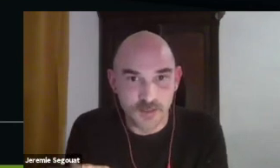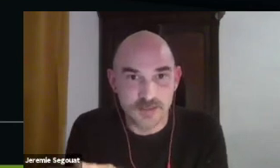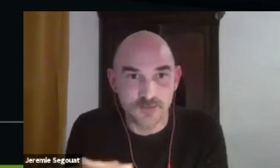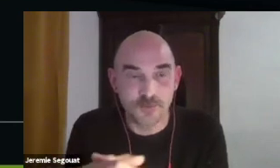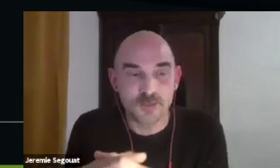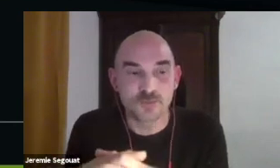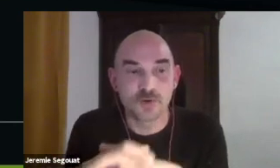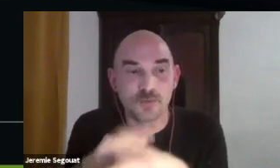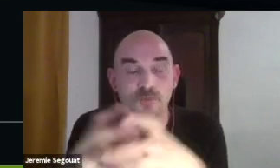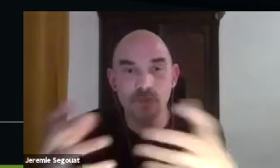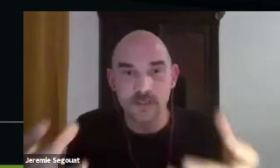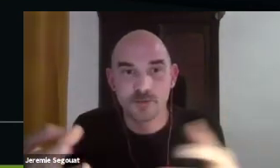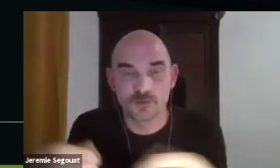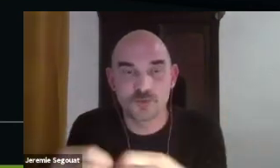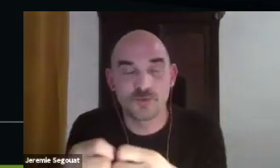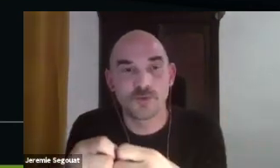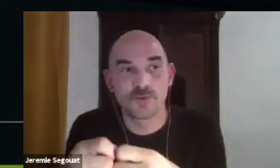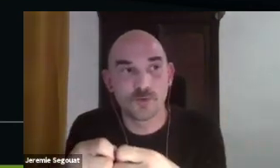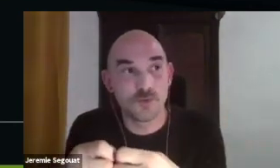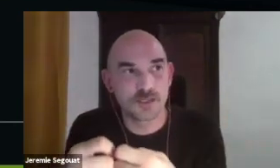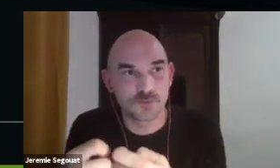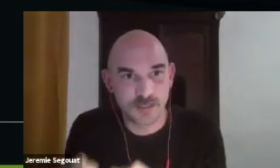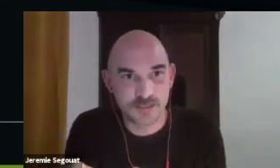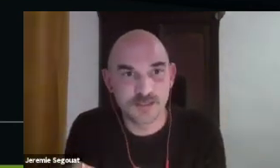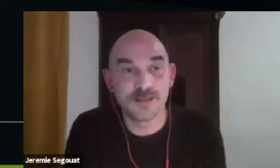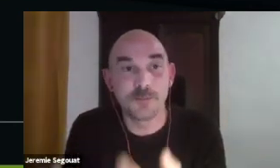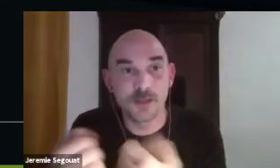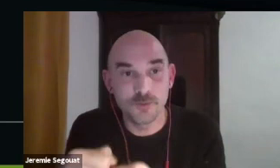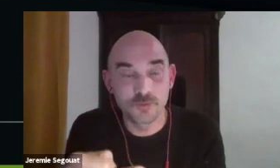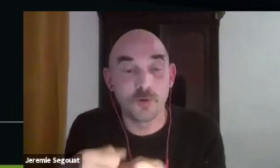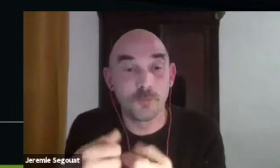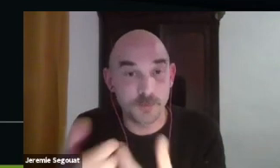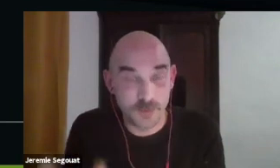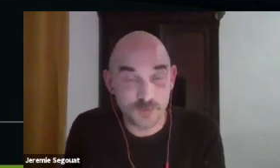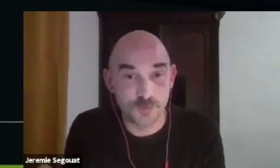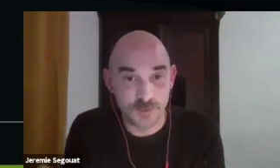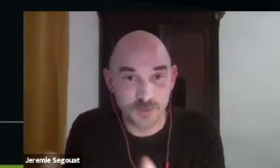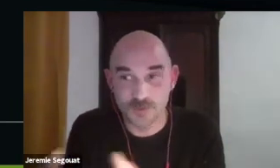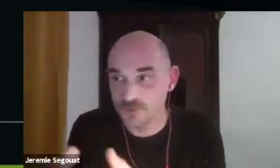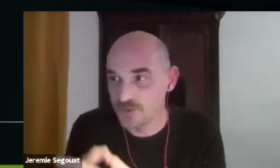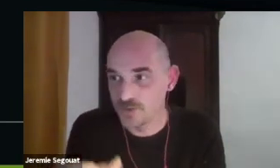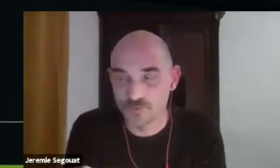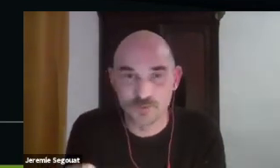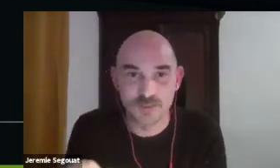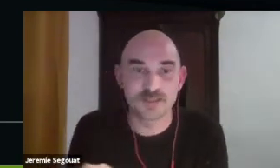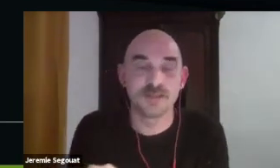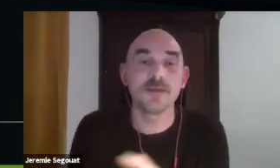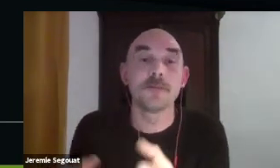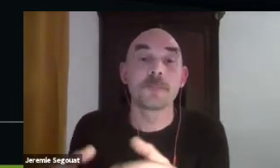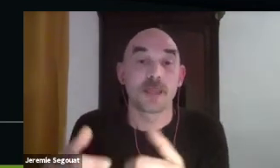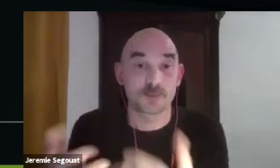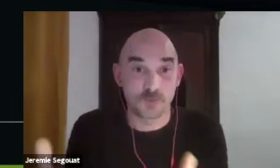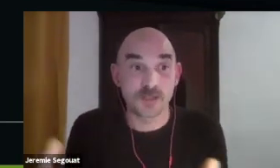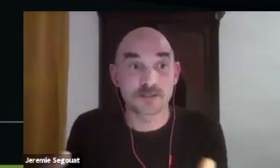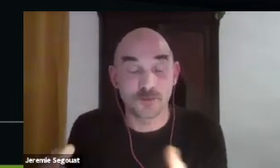temporalité des informations comme on est dans une communication tactile qui n'a pas lieu en permanence pour cette personne en situation de surdicécité